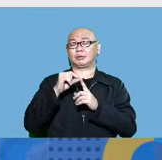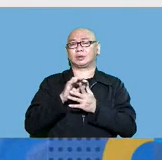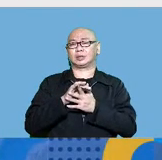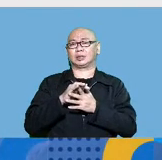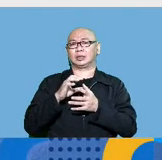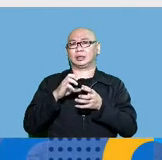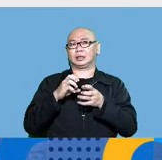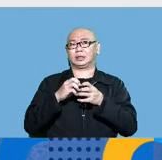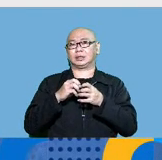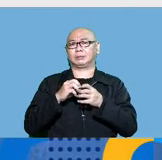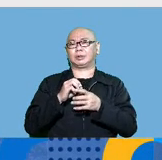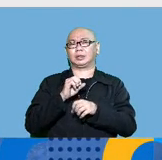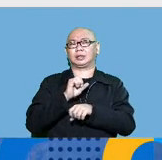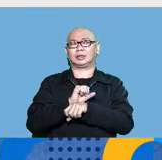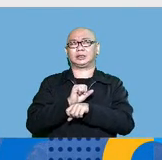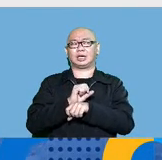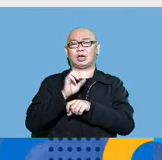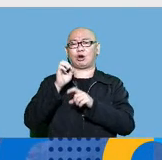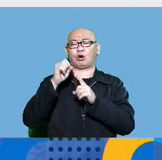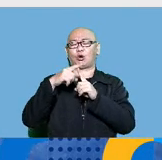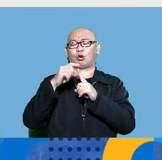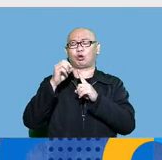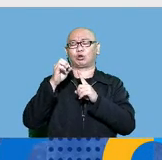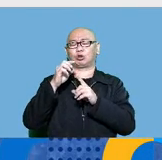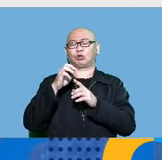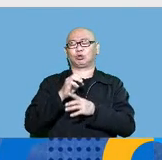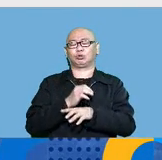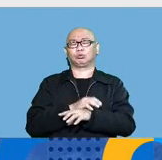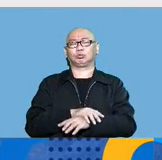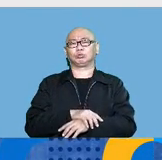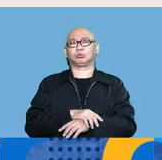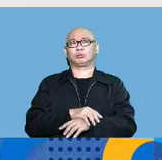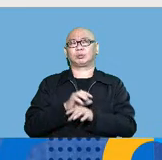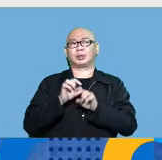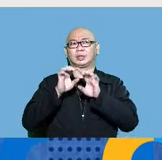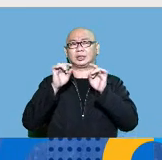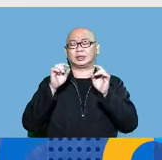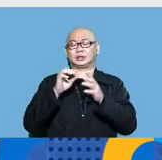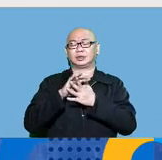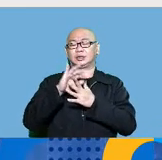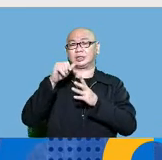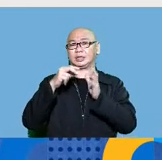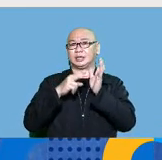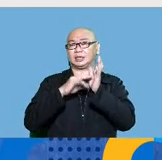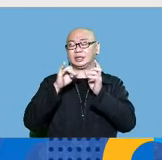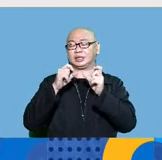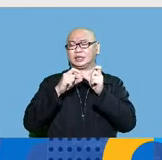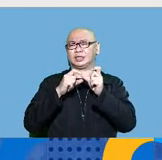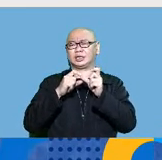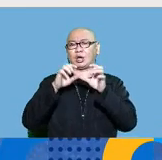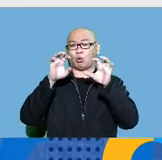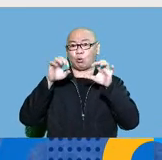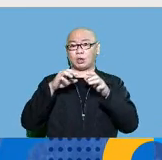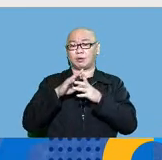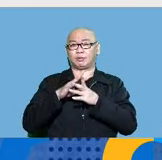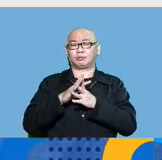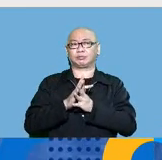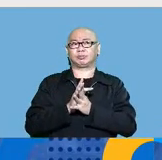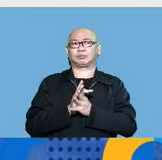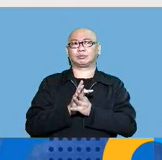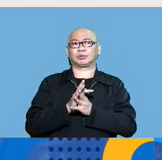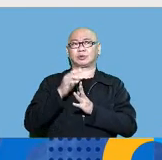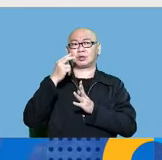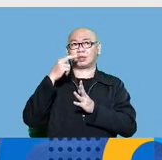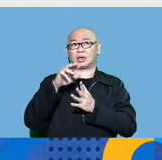Contoh ketiga, tingkat konsumsi oksigen pada berbagai jenis hewan dan pengaruh fotoperiodik terhadap